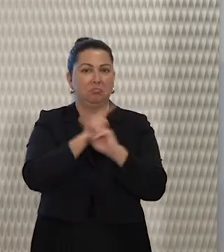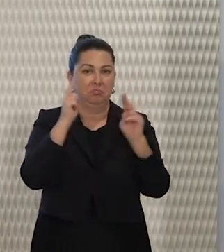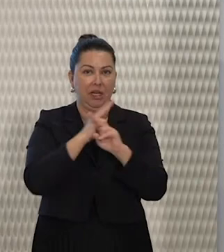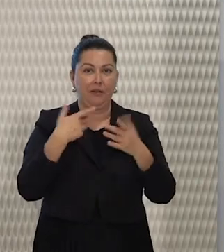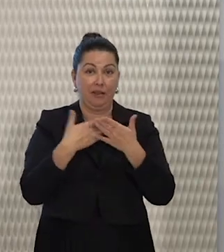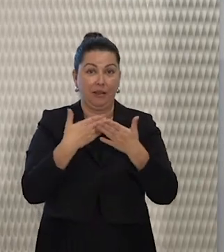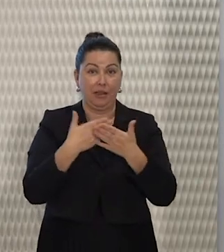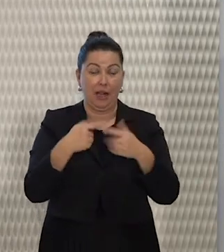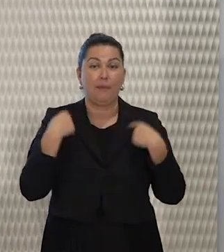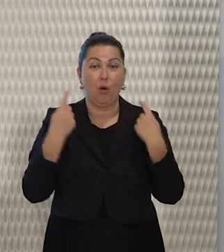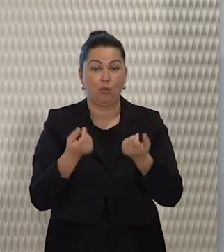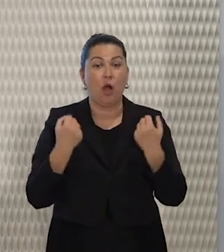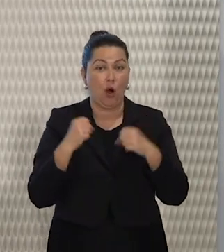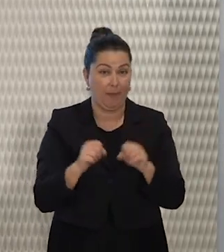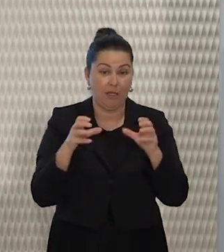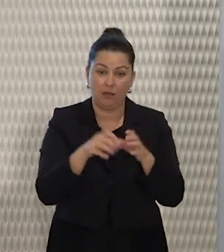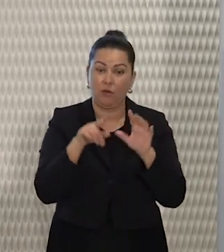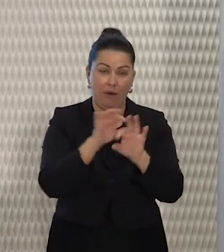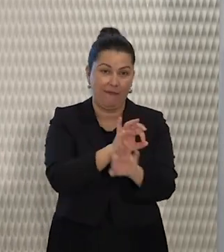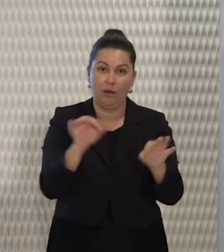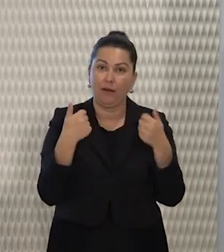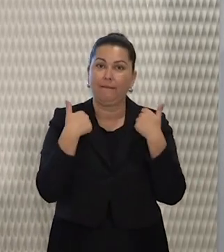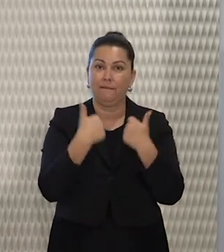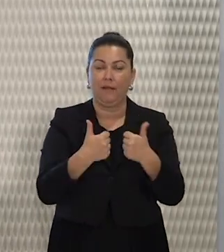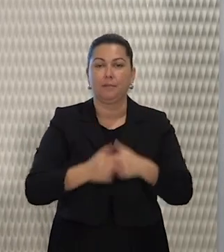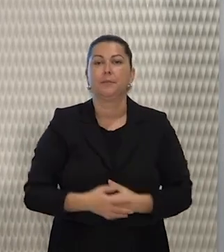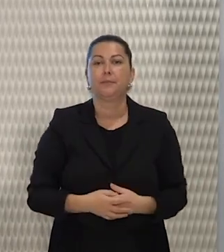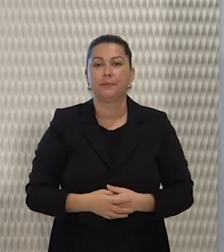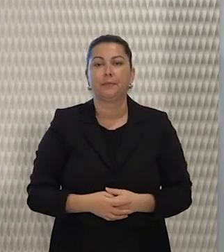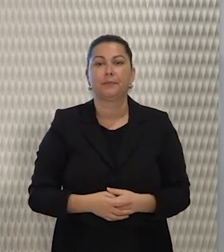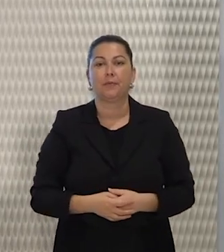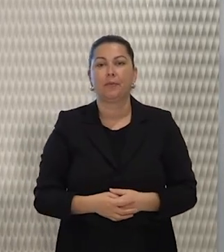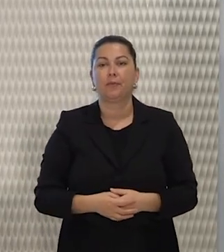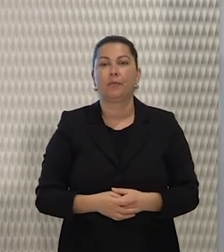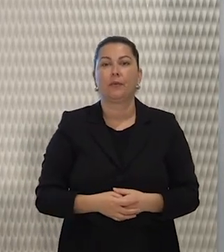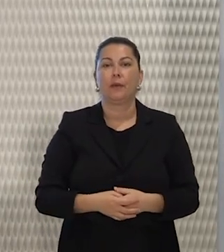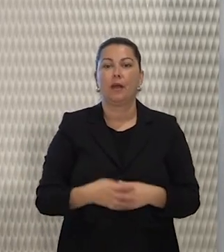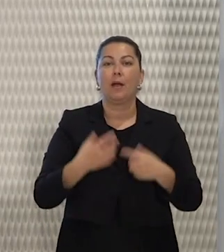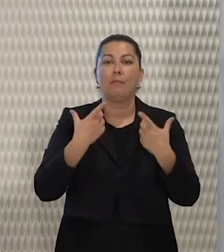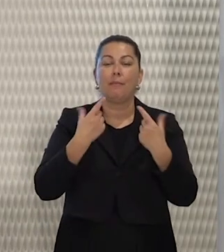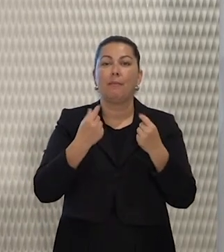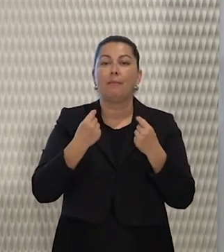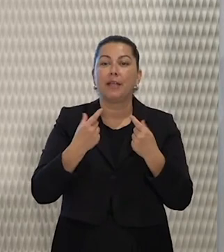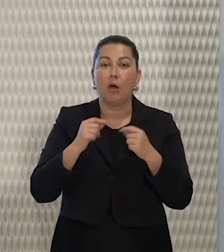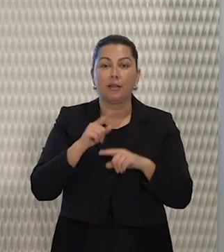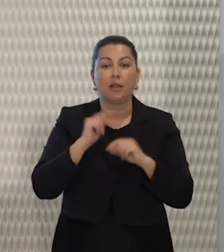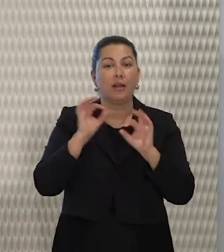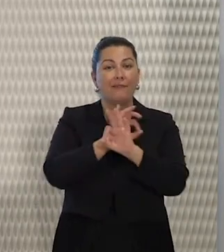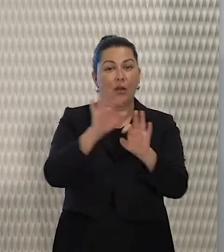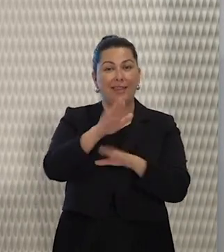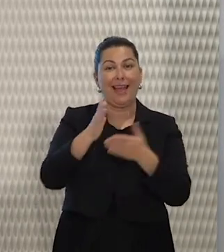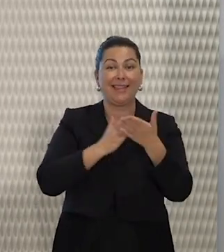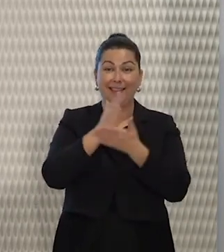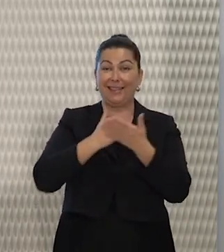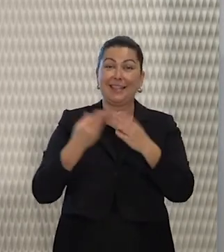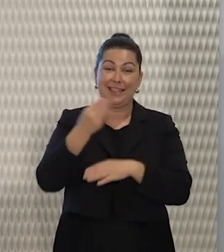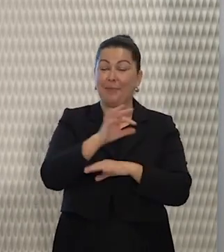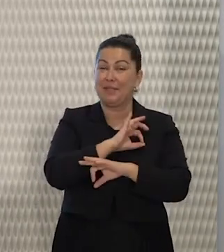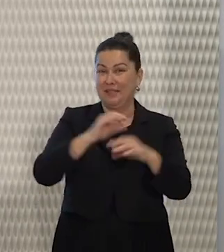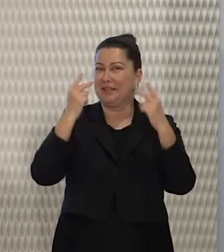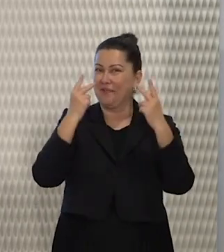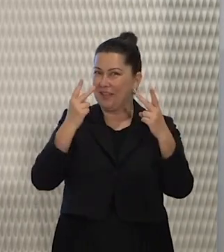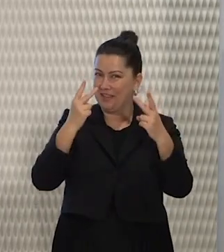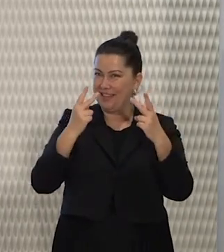unsere Kompetenzgruppe sehr auszeichnet. Qualitäten, die eigentlich also für jeden Dienstgeber wertvoll genau. sind, aber vor allem